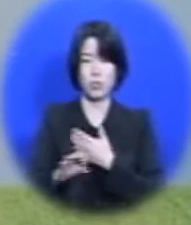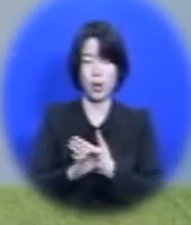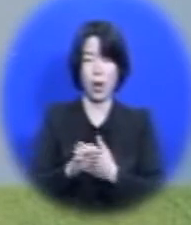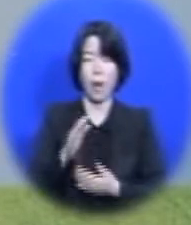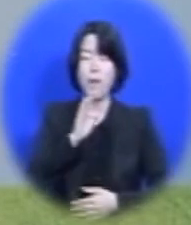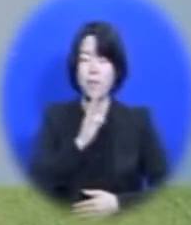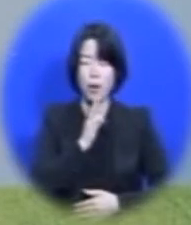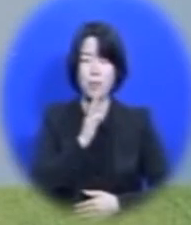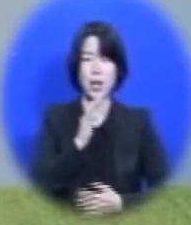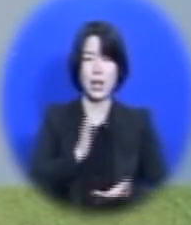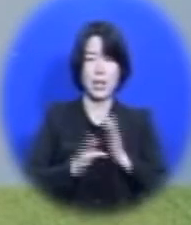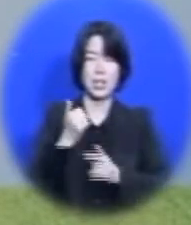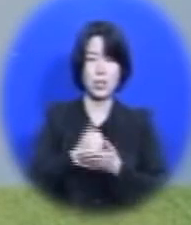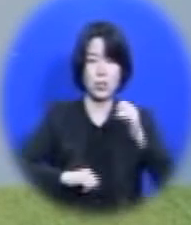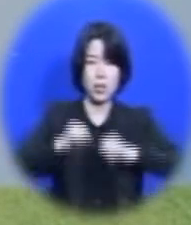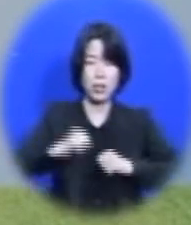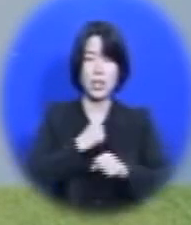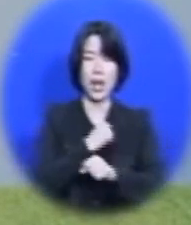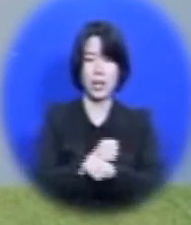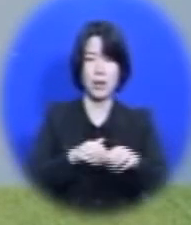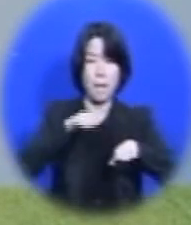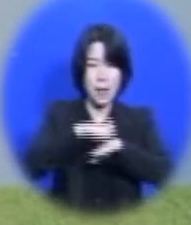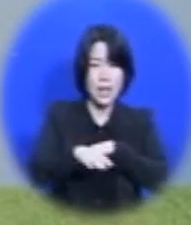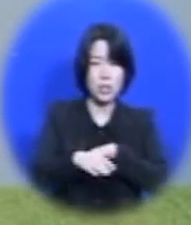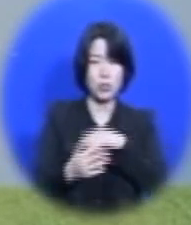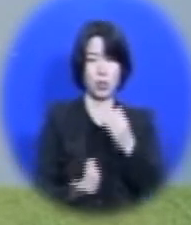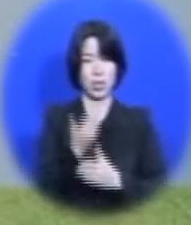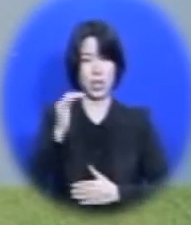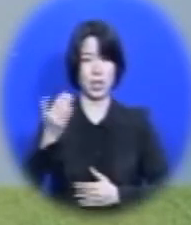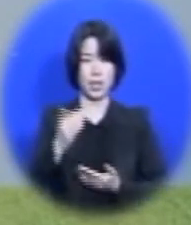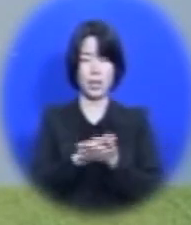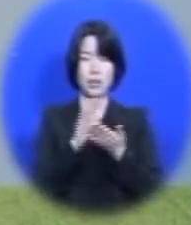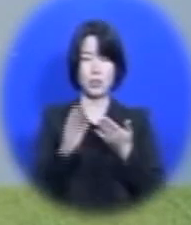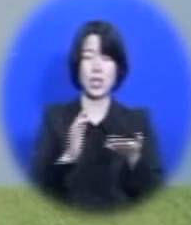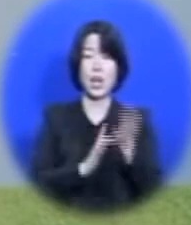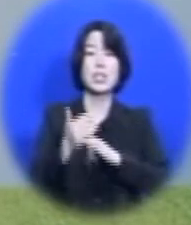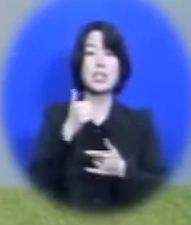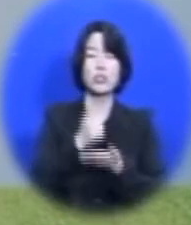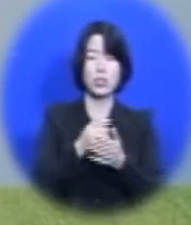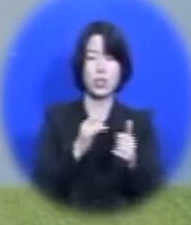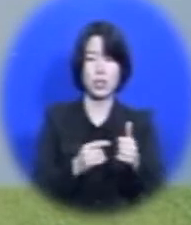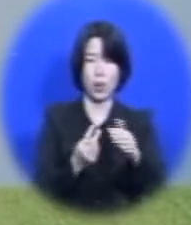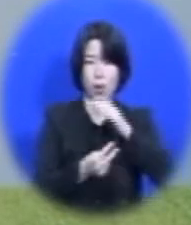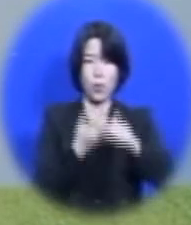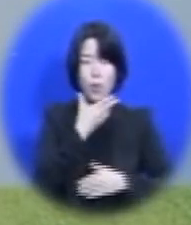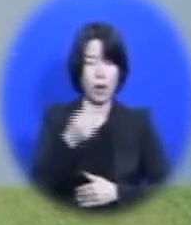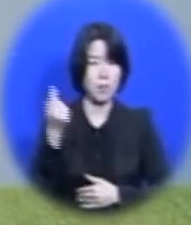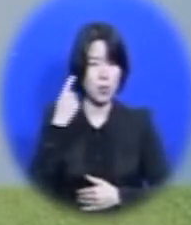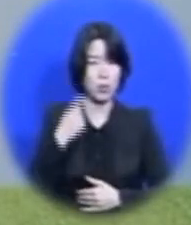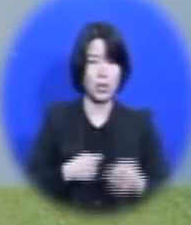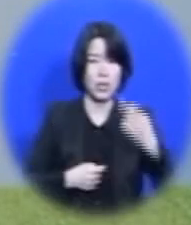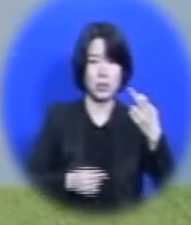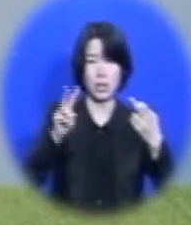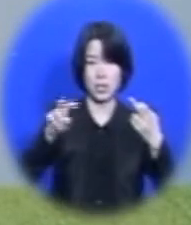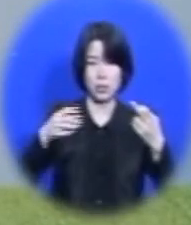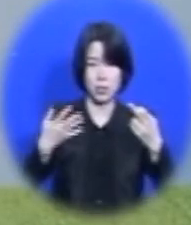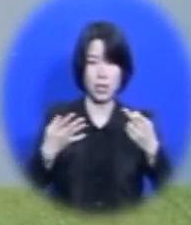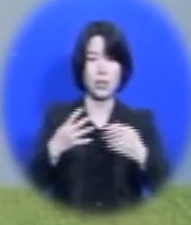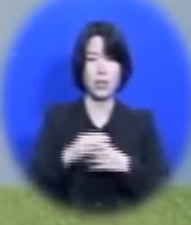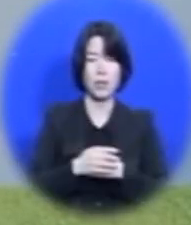예수님이 역사하시는 방식으로 일어나게 되는 것입니다. 예수님께서 요한복음 12장 24절에서